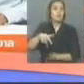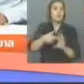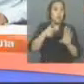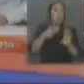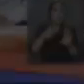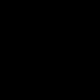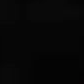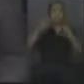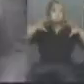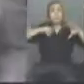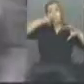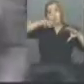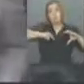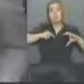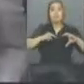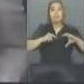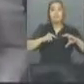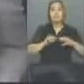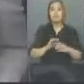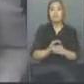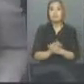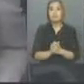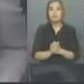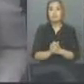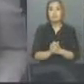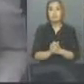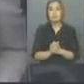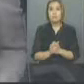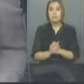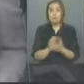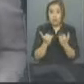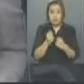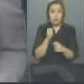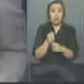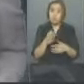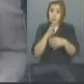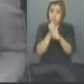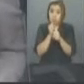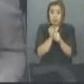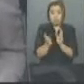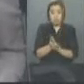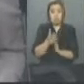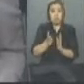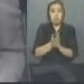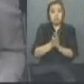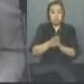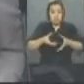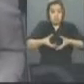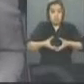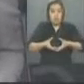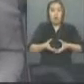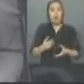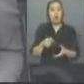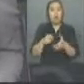งกลิ่นค่ะ ผู้รับเหมาก่อสร้างองค์พระใหญ่ที่สุดในโลกที่จังหวัดชุมพรออกมายอมรับนะคะว่าสาเหตุที่องค์พระ